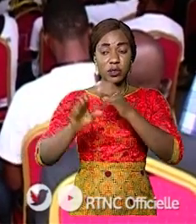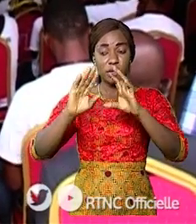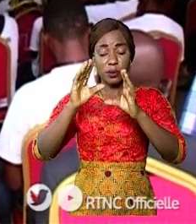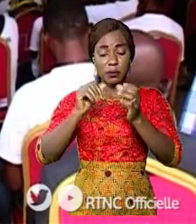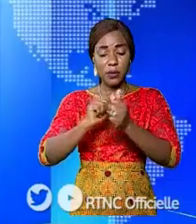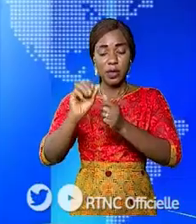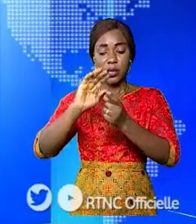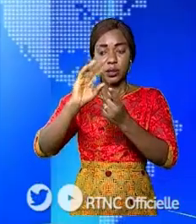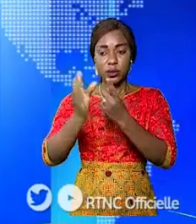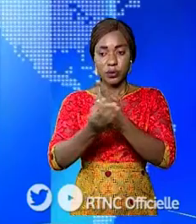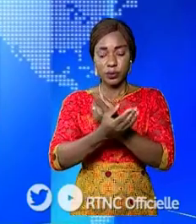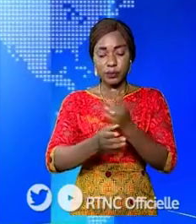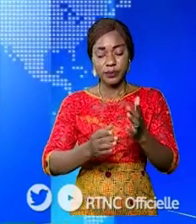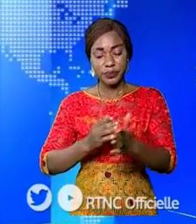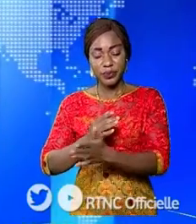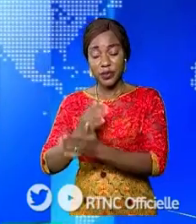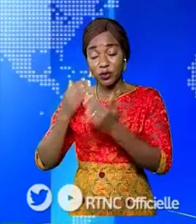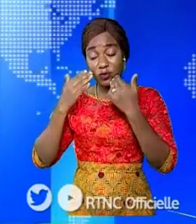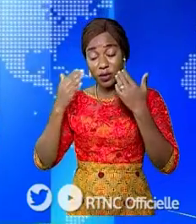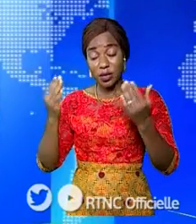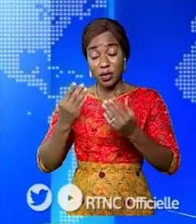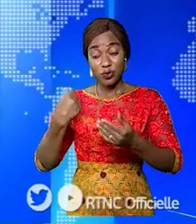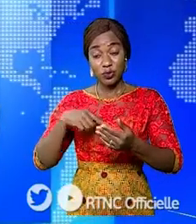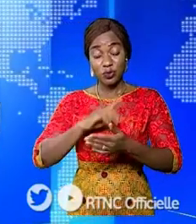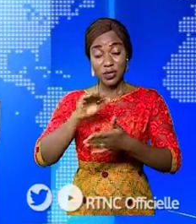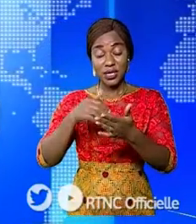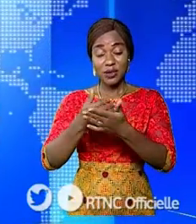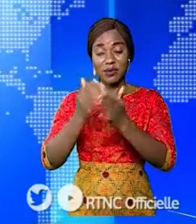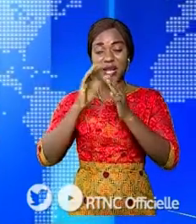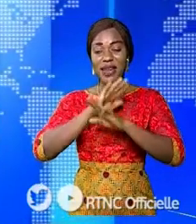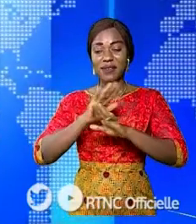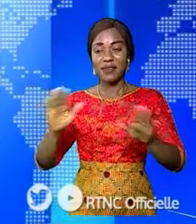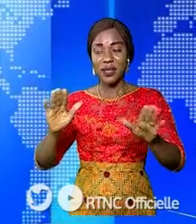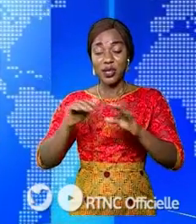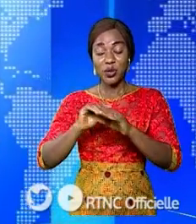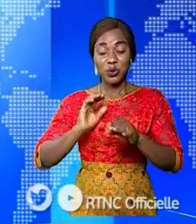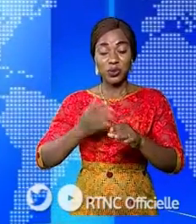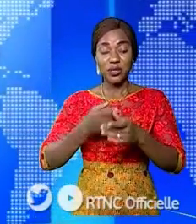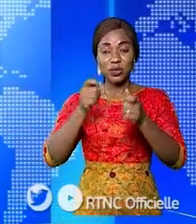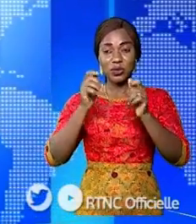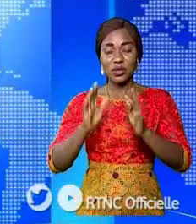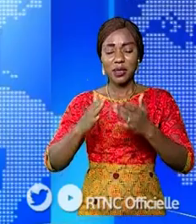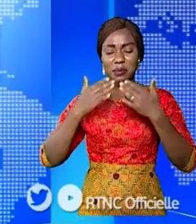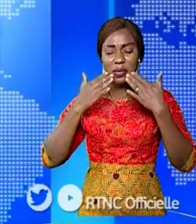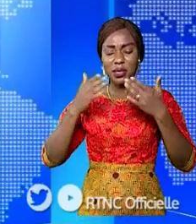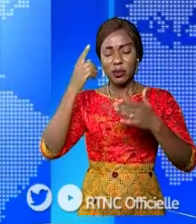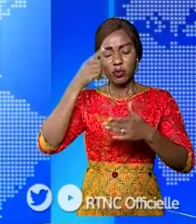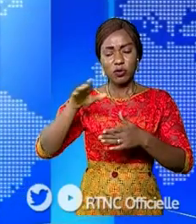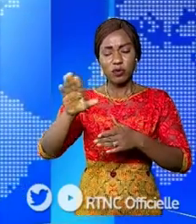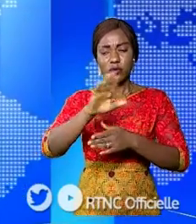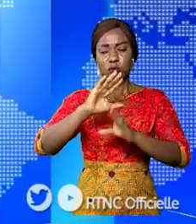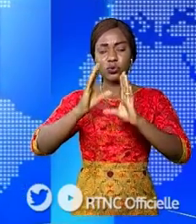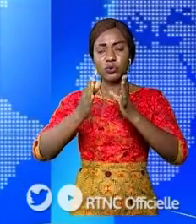culture. Voilà, et c'est avec cet élément de la culture, mesdames, messieurs, que nous mettons un terme à ce journal. Merci de votre